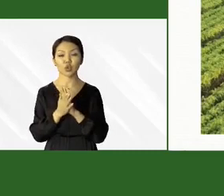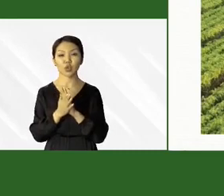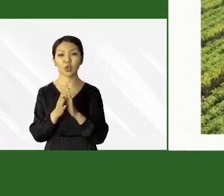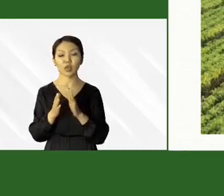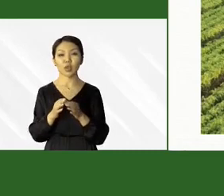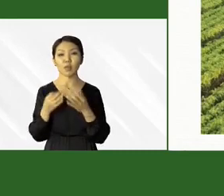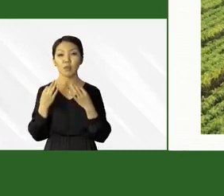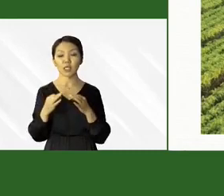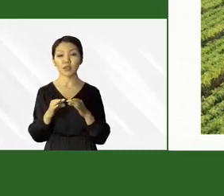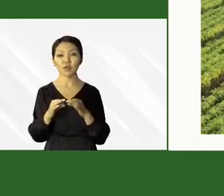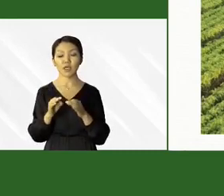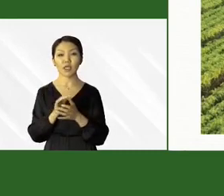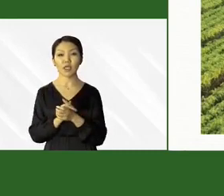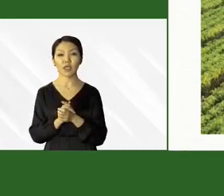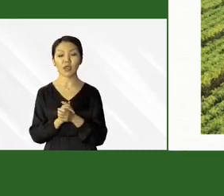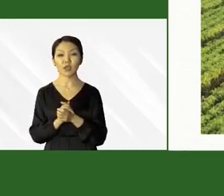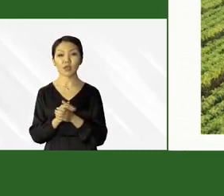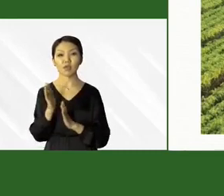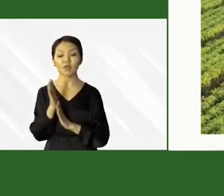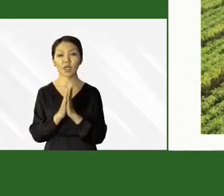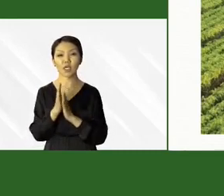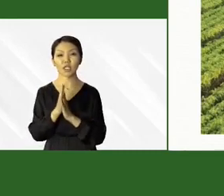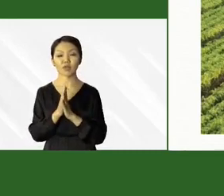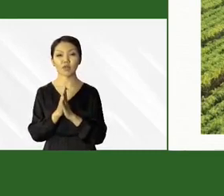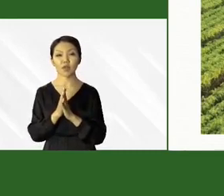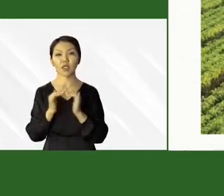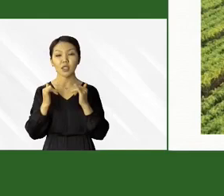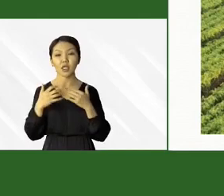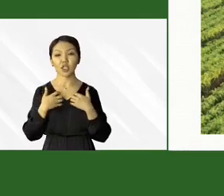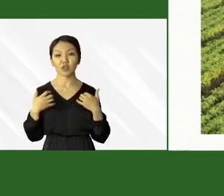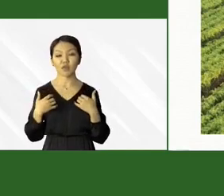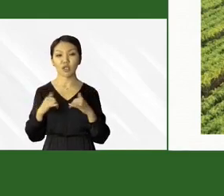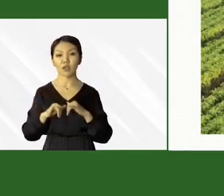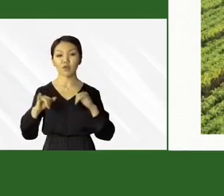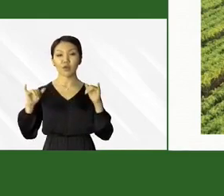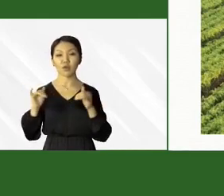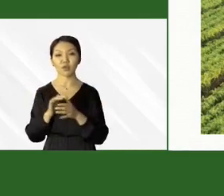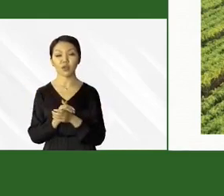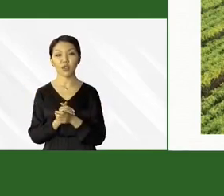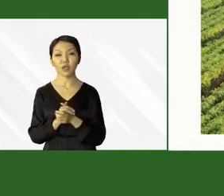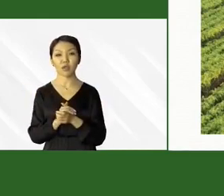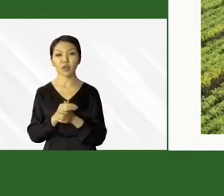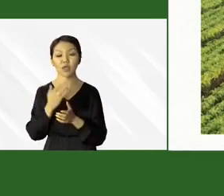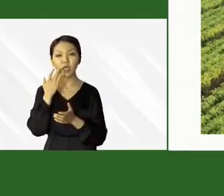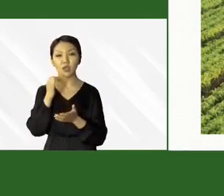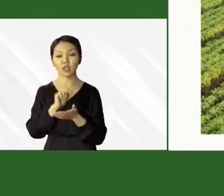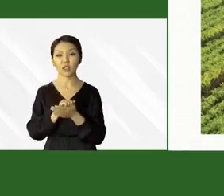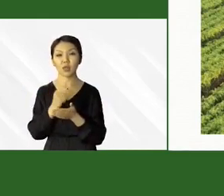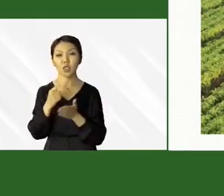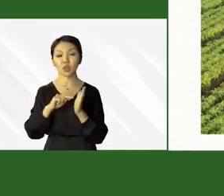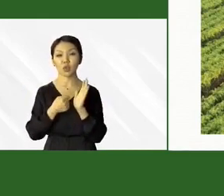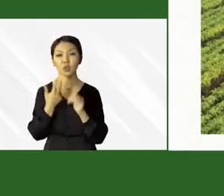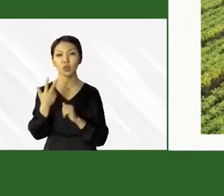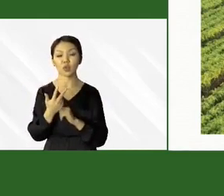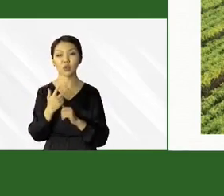выращивать кормовые культуры для животноводства, которые занимают 1/3 посевной площади. В целях